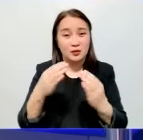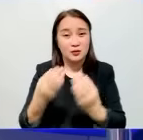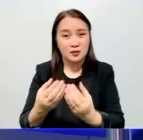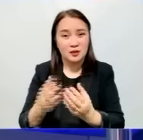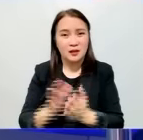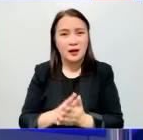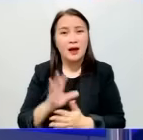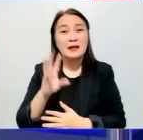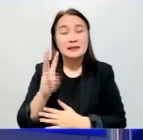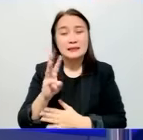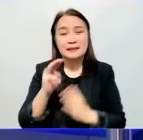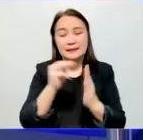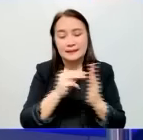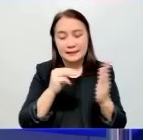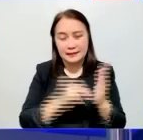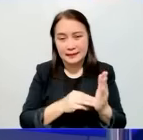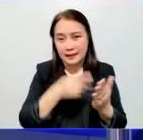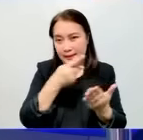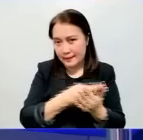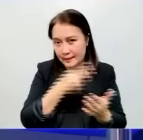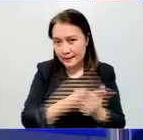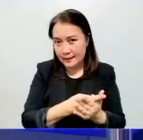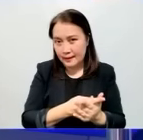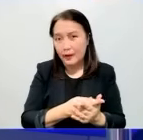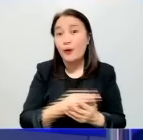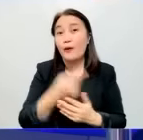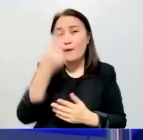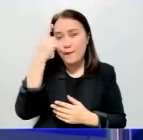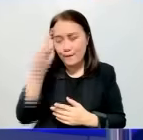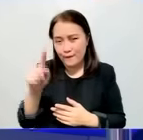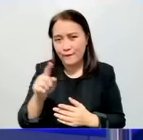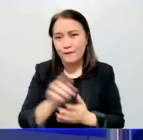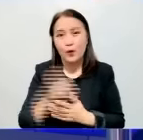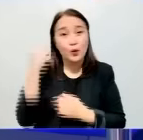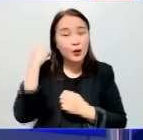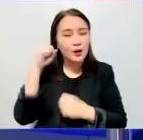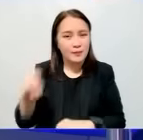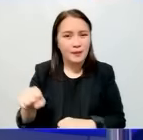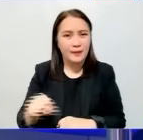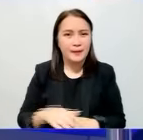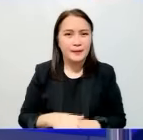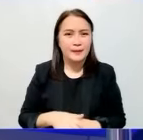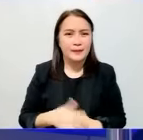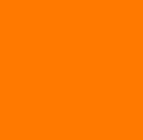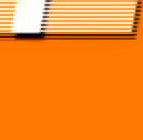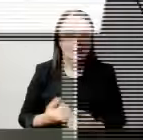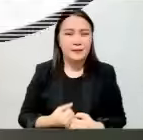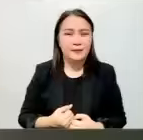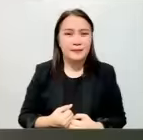piso ang perang para sa mga terorista. Nasa frontline ng balitang yan si Justine Punsalang.